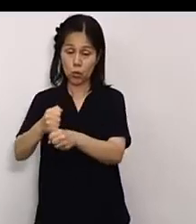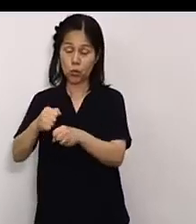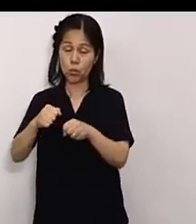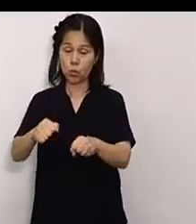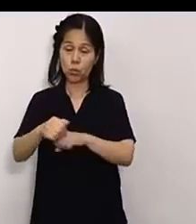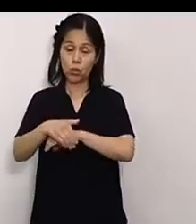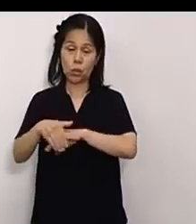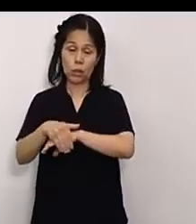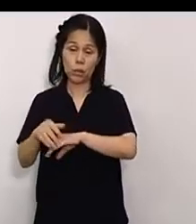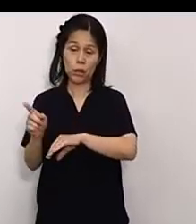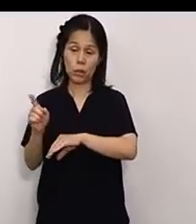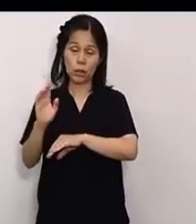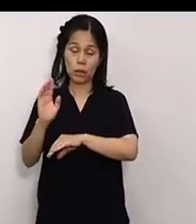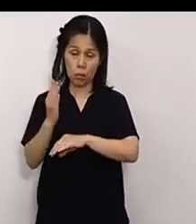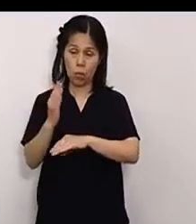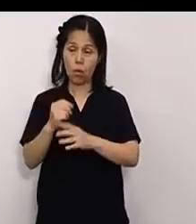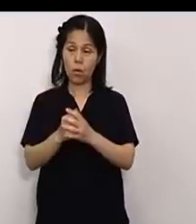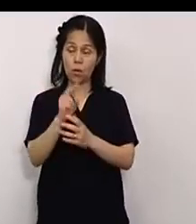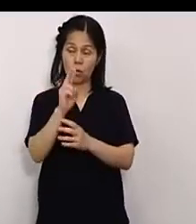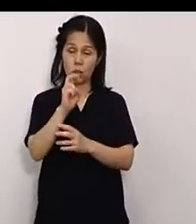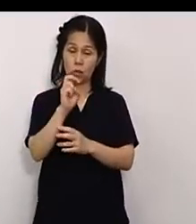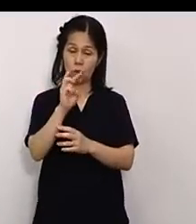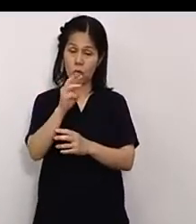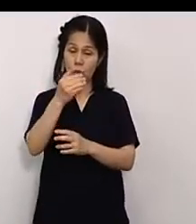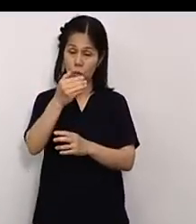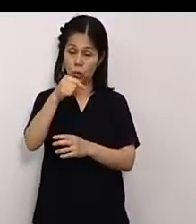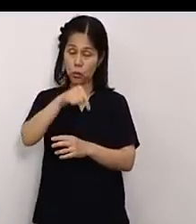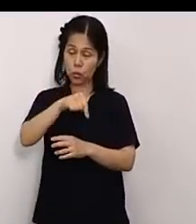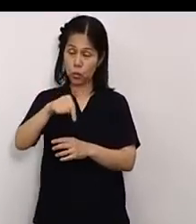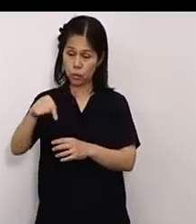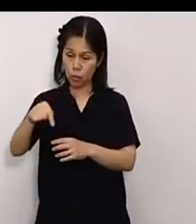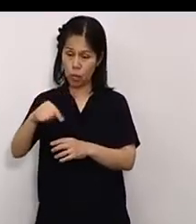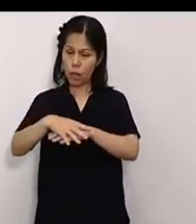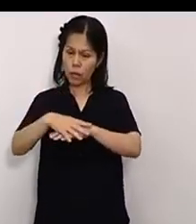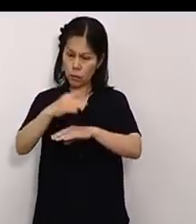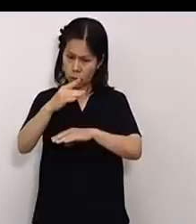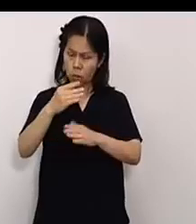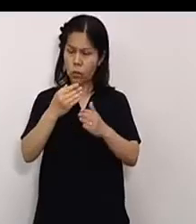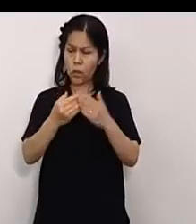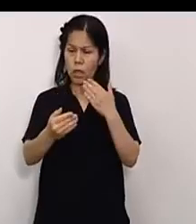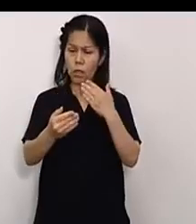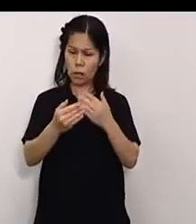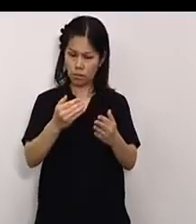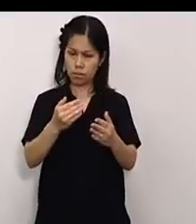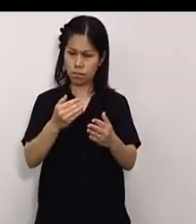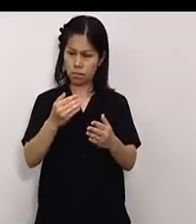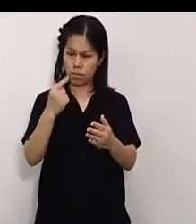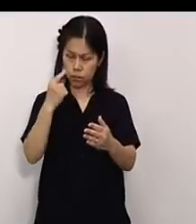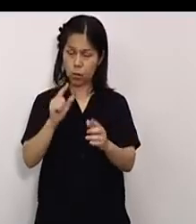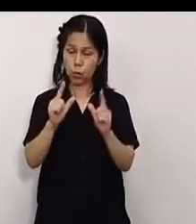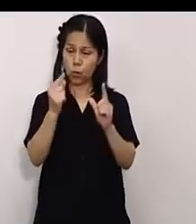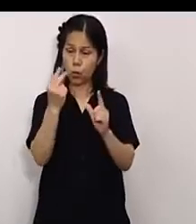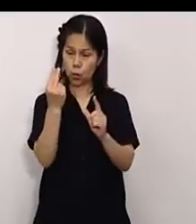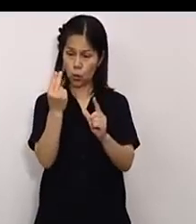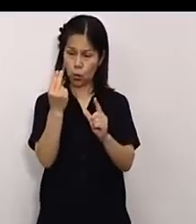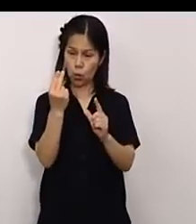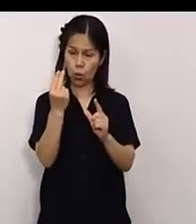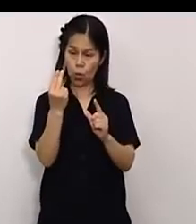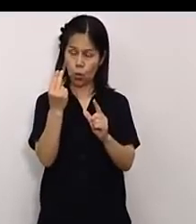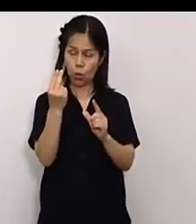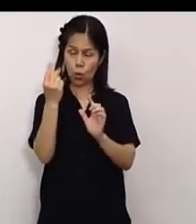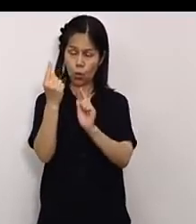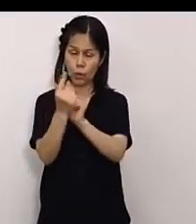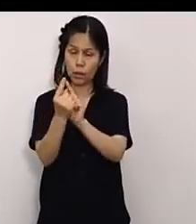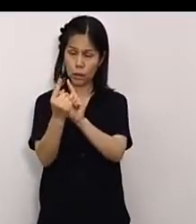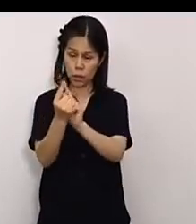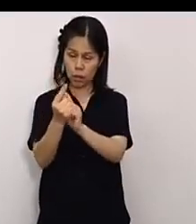然、23区の方々も初めてのことで、例えば多分東京都の方にいろいろと